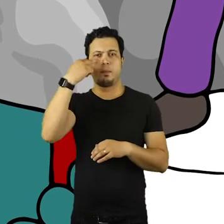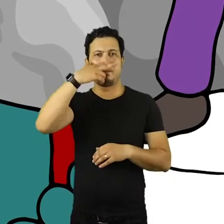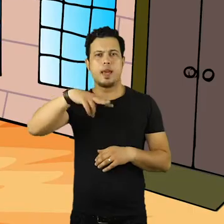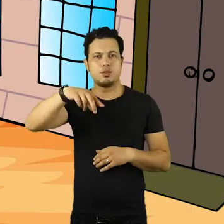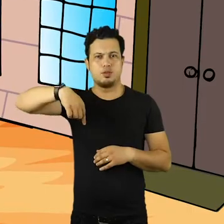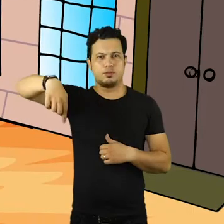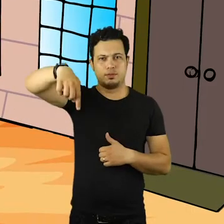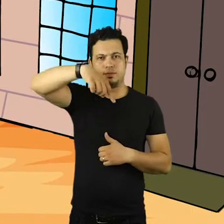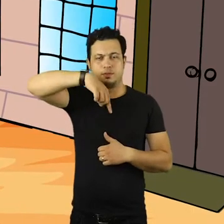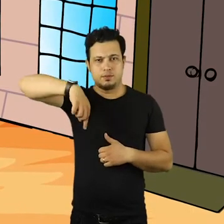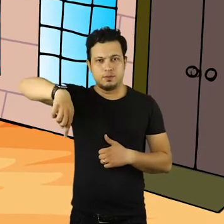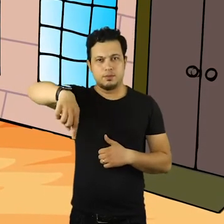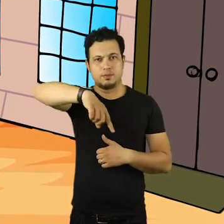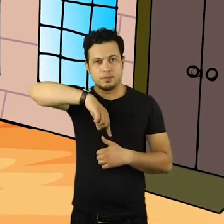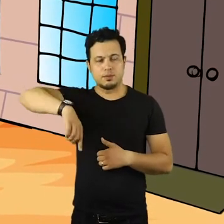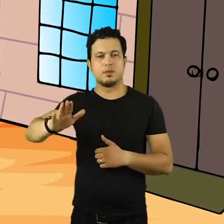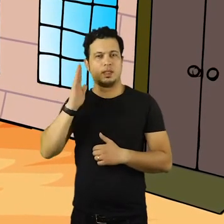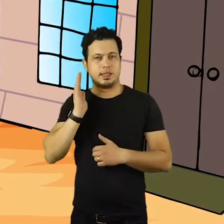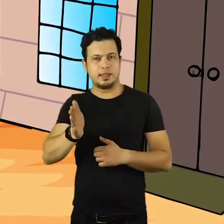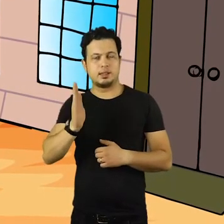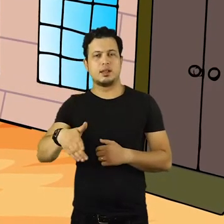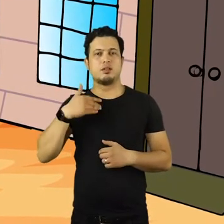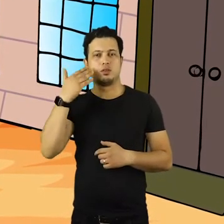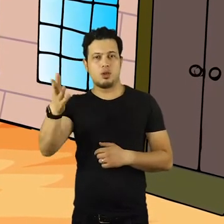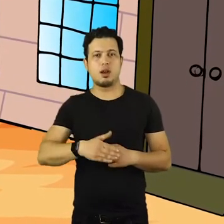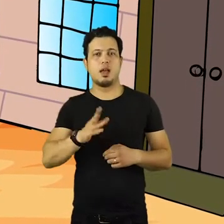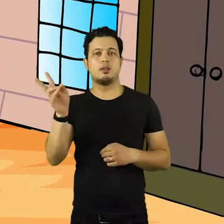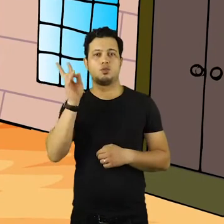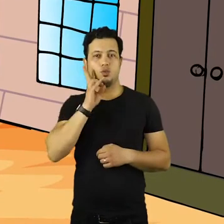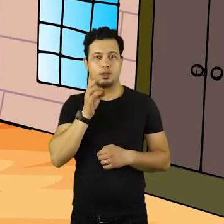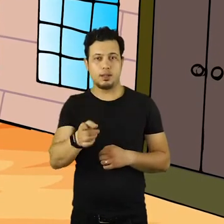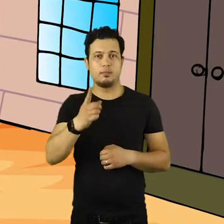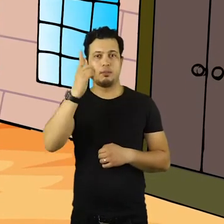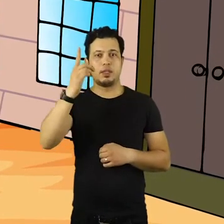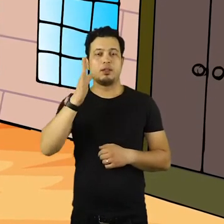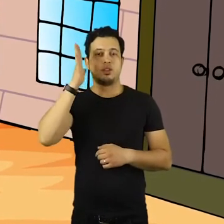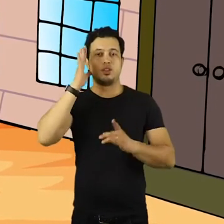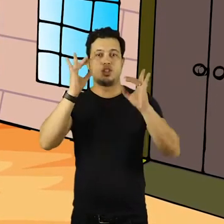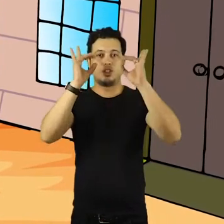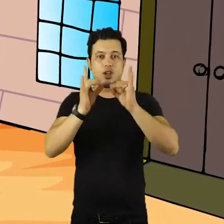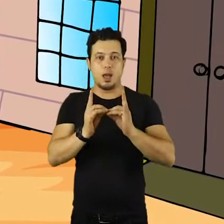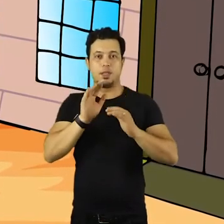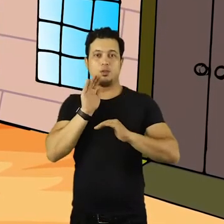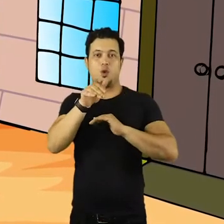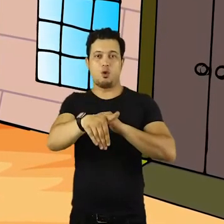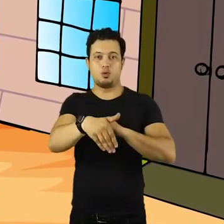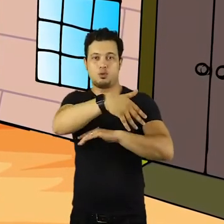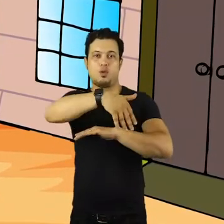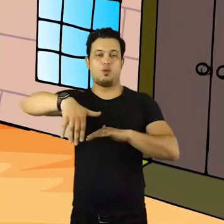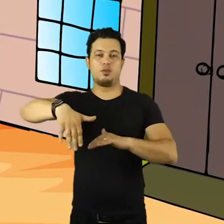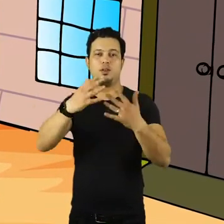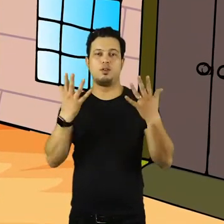iniyorlardı. Bu iniş bir süre daha devam ettikten sonra nihayet kendilerini bir caminin önünde